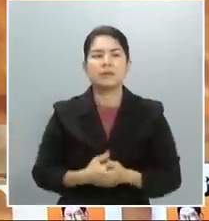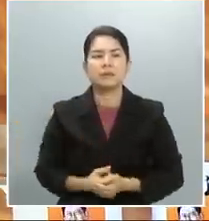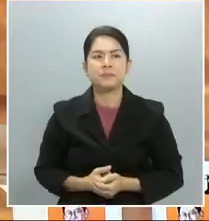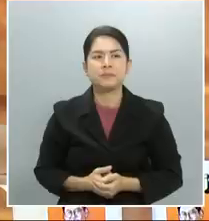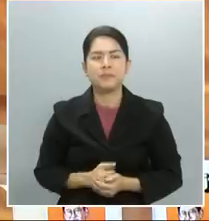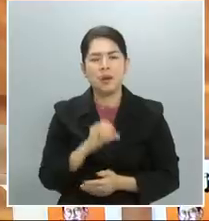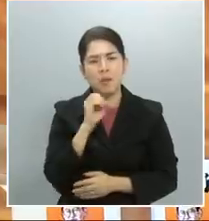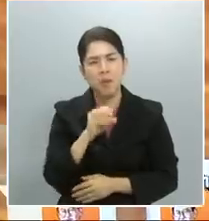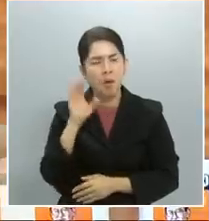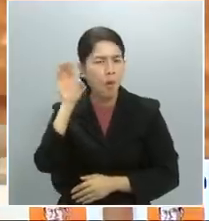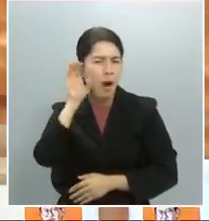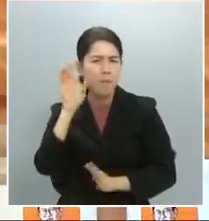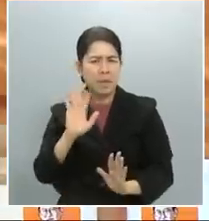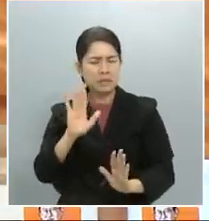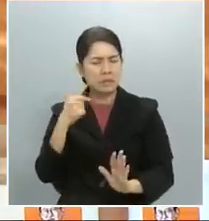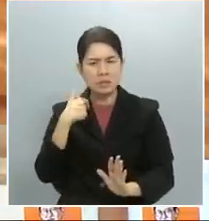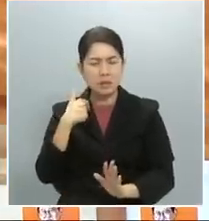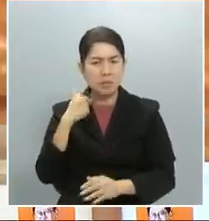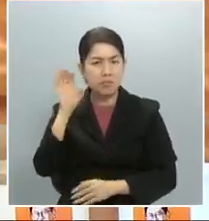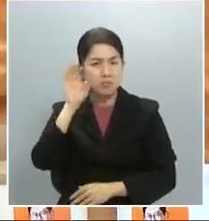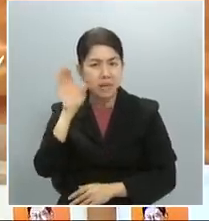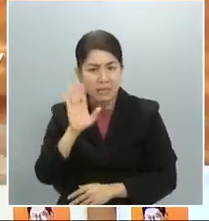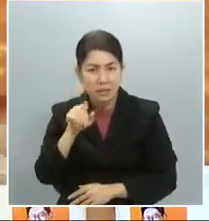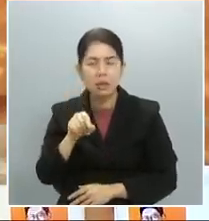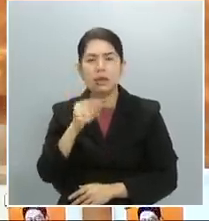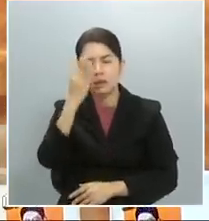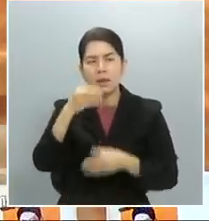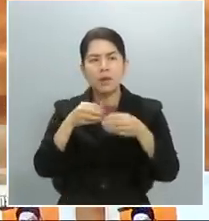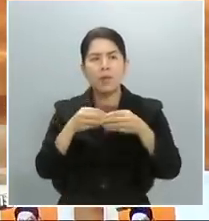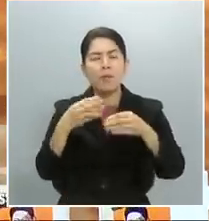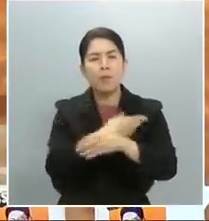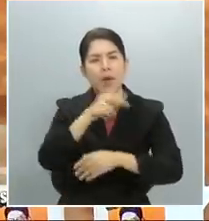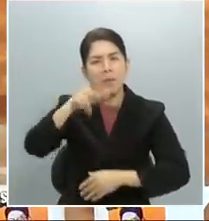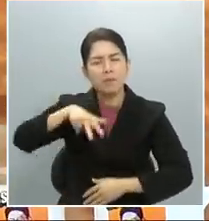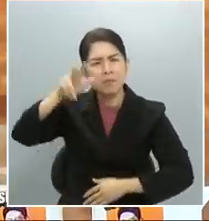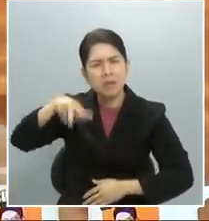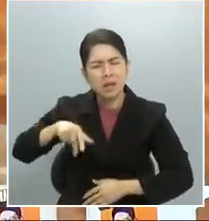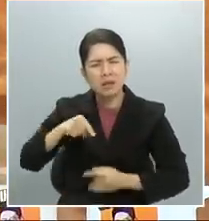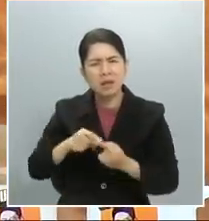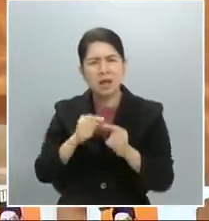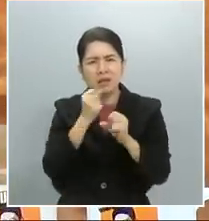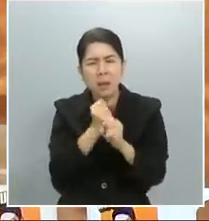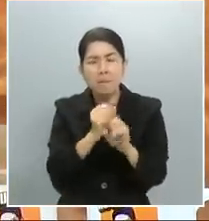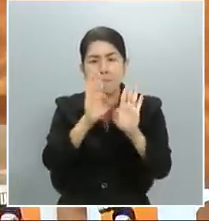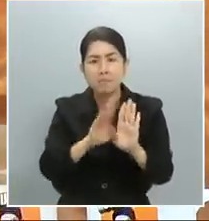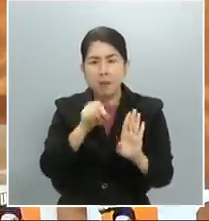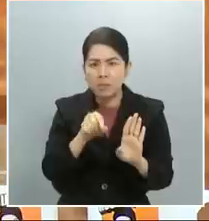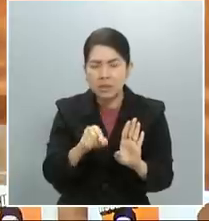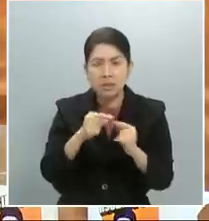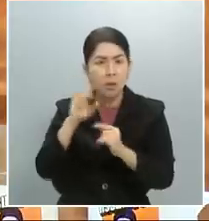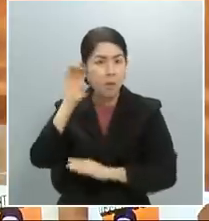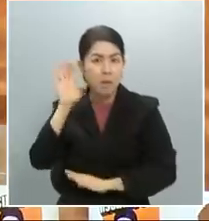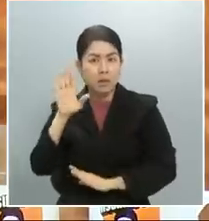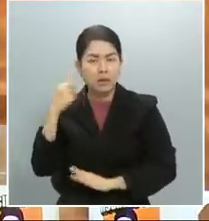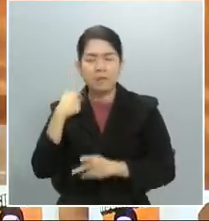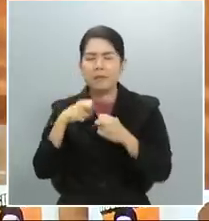เชื่อไม่เชื่อเป็นอันขาดว่าเพื่อไทยจะทำแบบนั้นนะเพราะมันมีอุปสรรคมากมาย 1 2 3 4